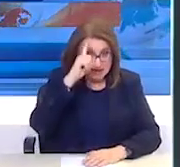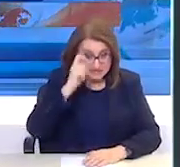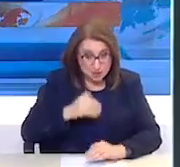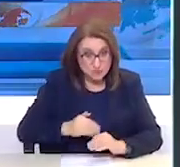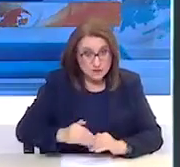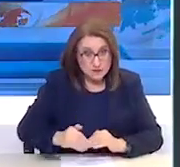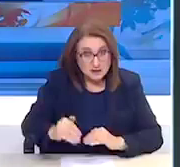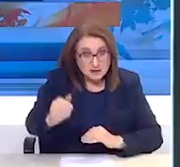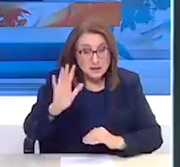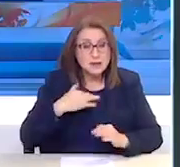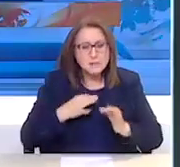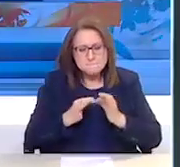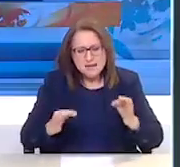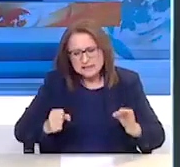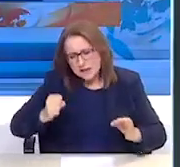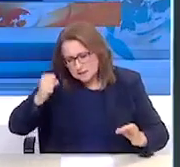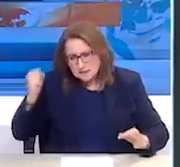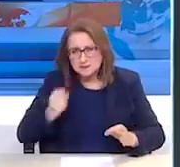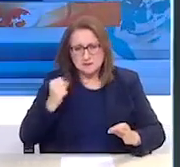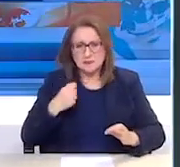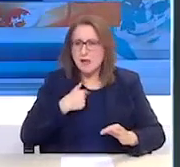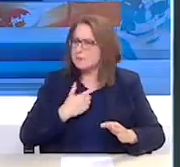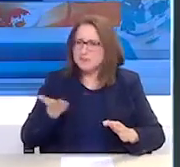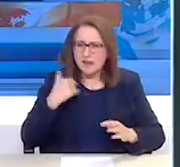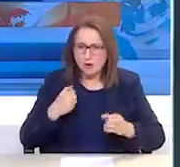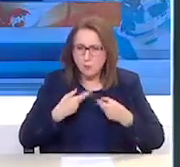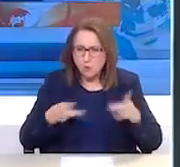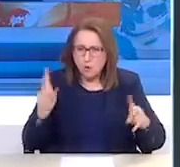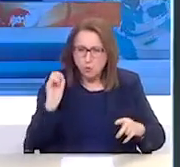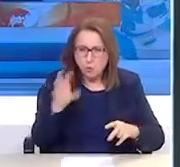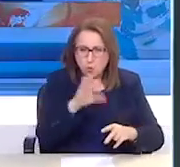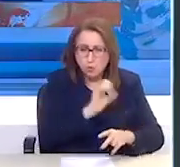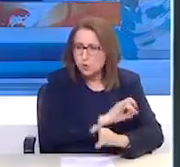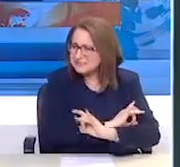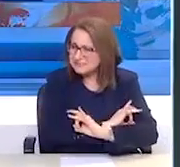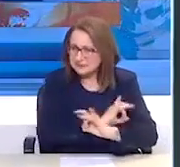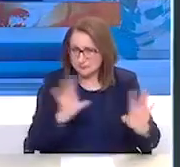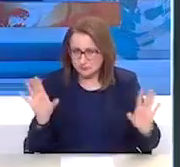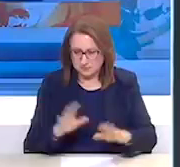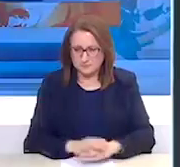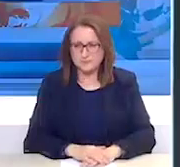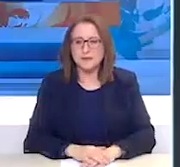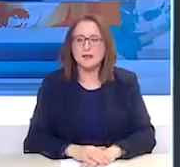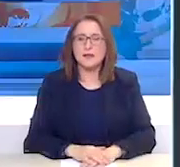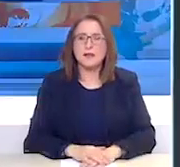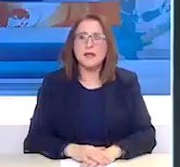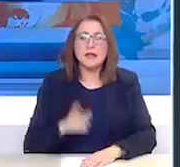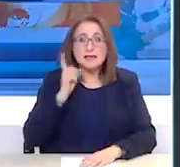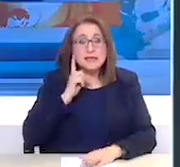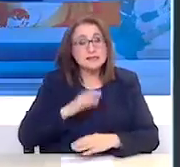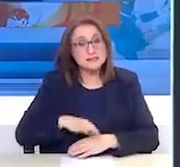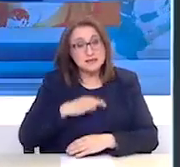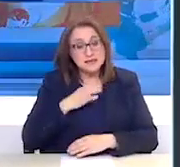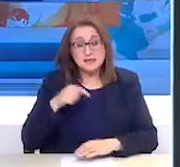αποδειχθεί. Αγαπητοί μου συμπολίτες, κυρίες και κύριοι, είμαστε σε μια εξαιρετική καμπή. Πρέπει να